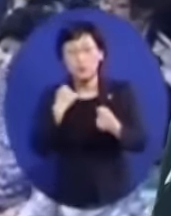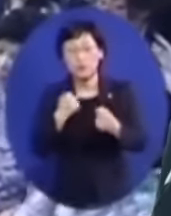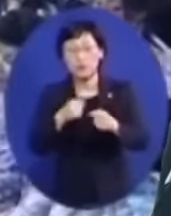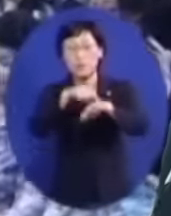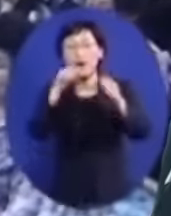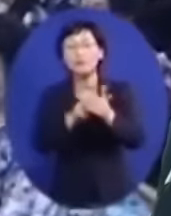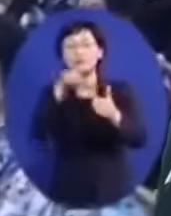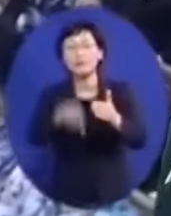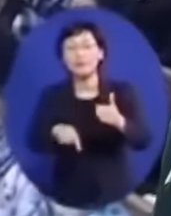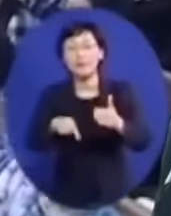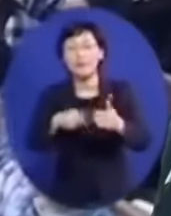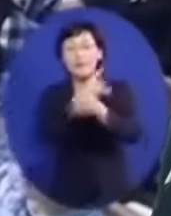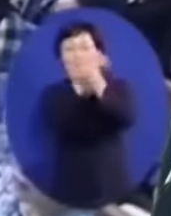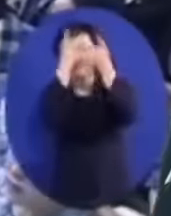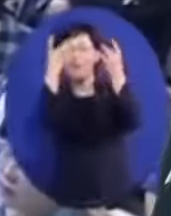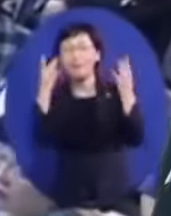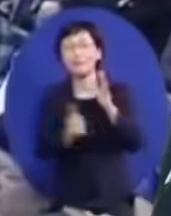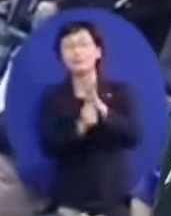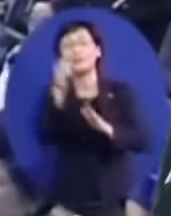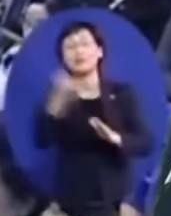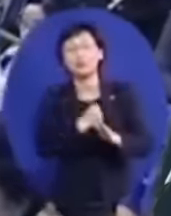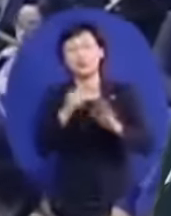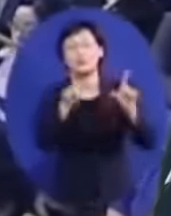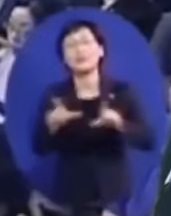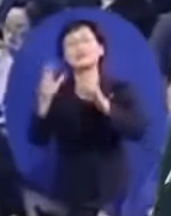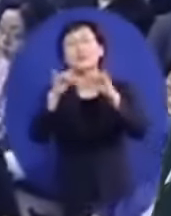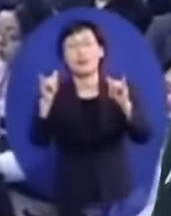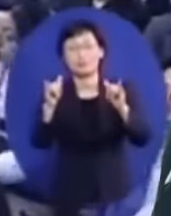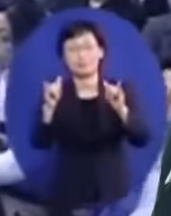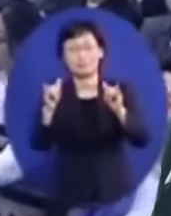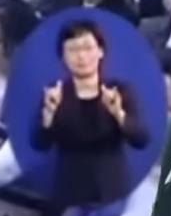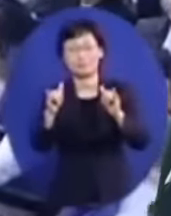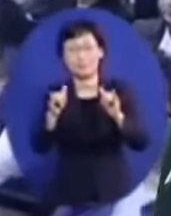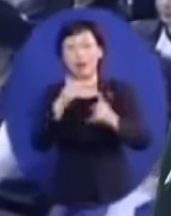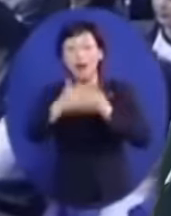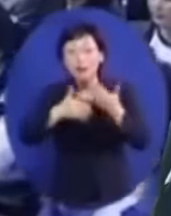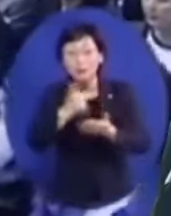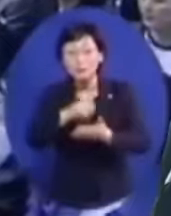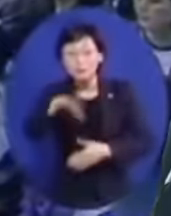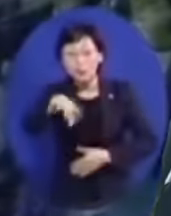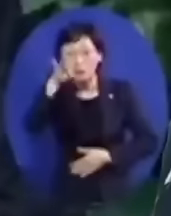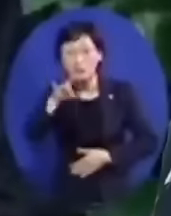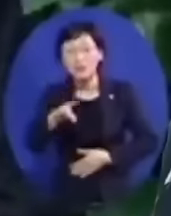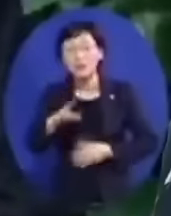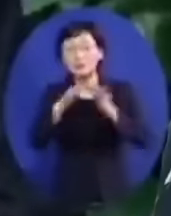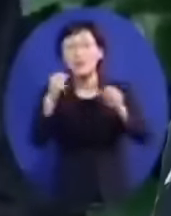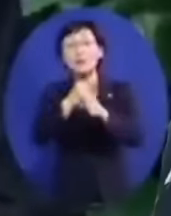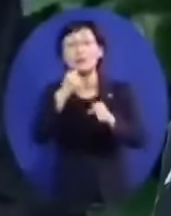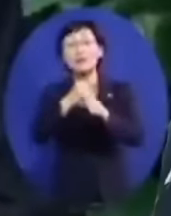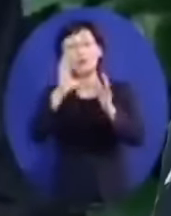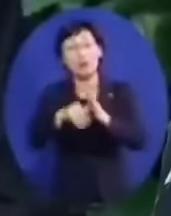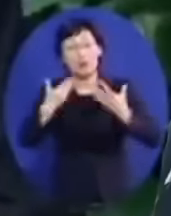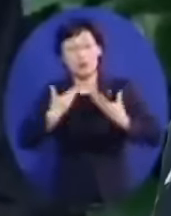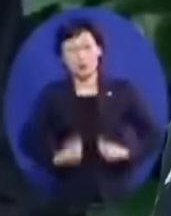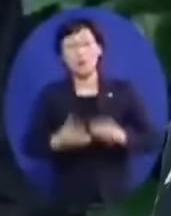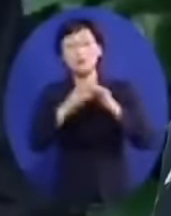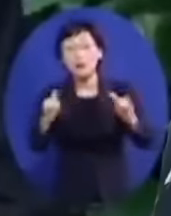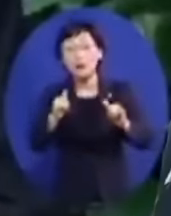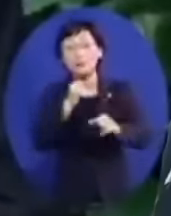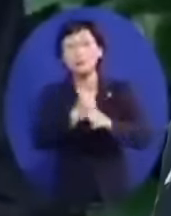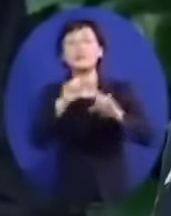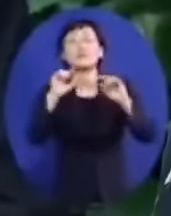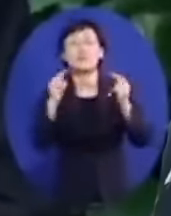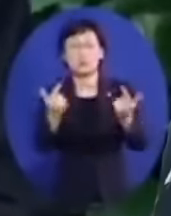속에 찬란한 희망을 갖고 살아가는 사람입니다. 하나님께서는 태초에 사람을 만들었을 때 절망적인 사람 만들지